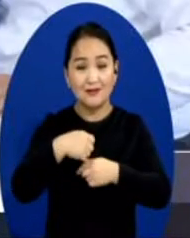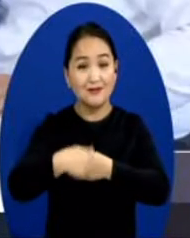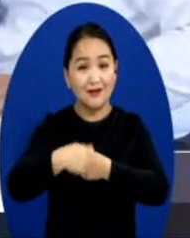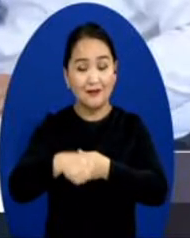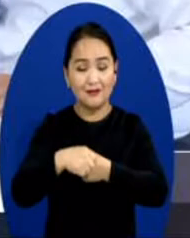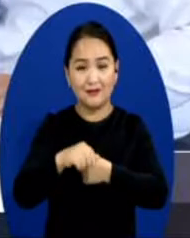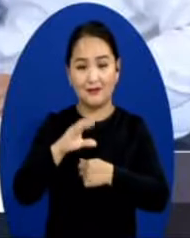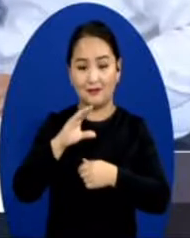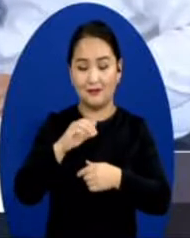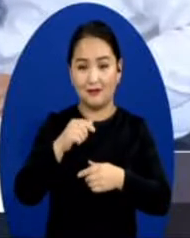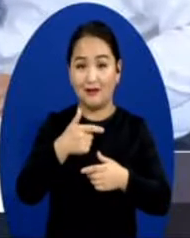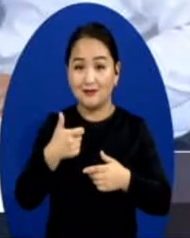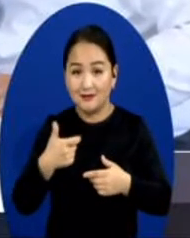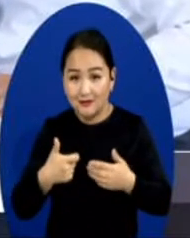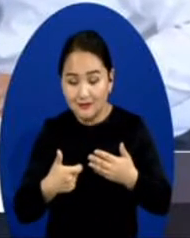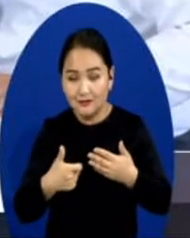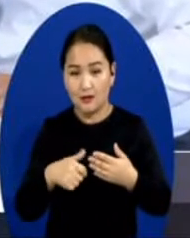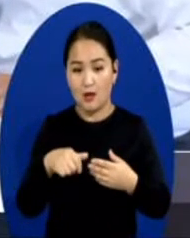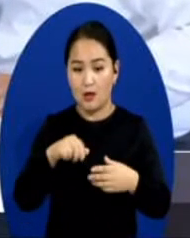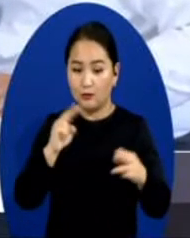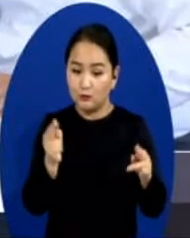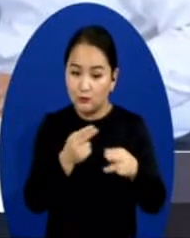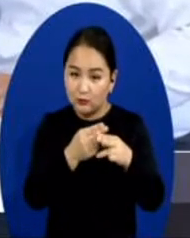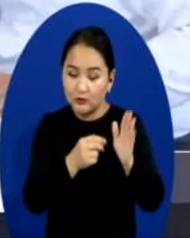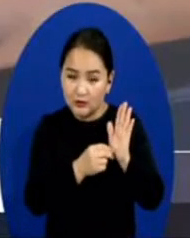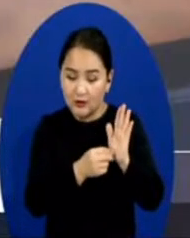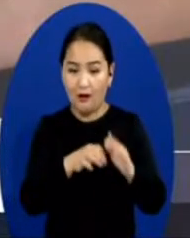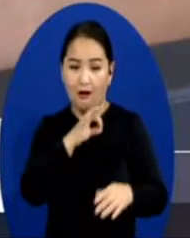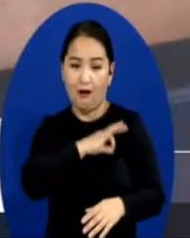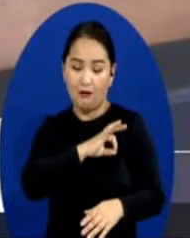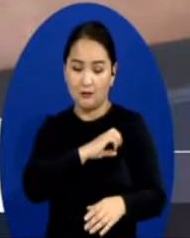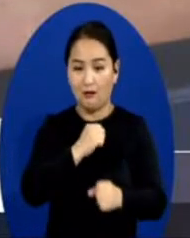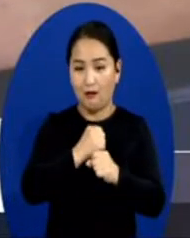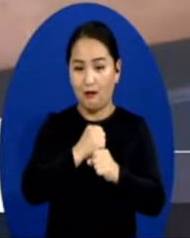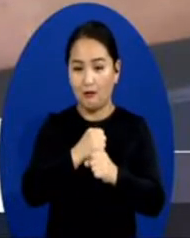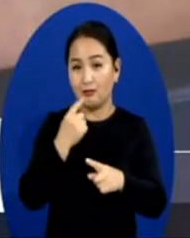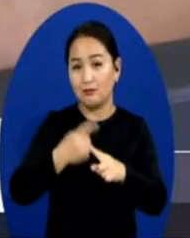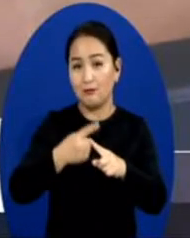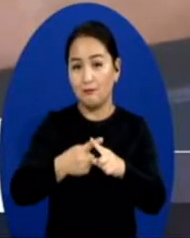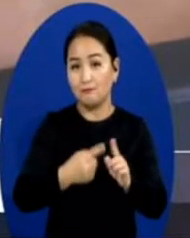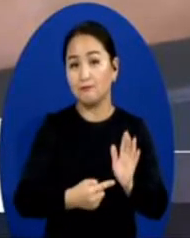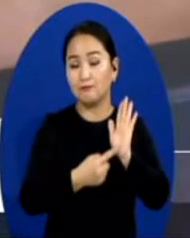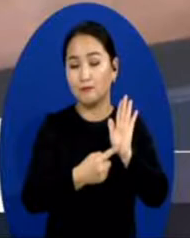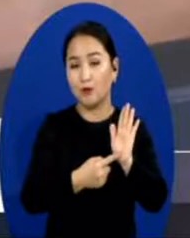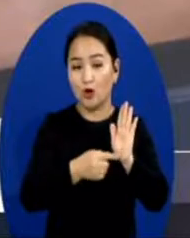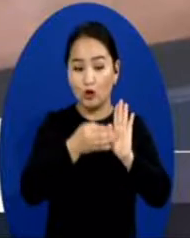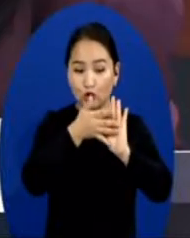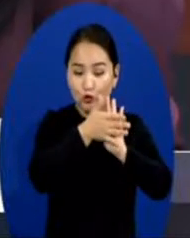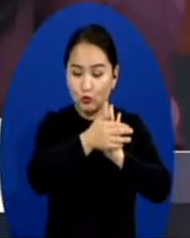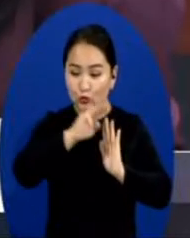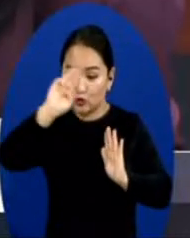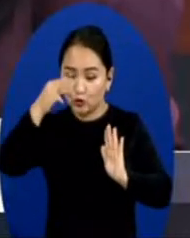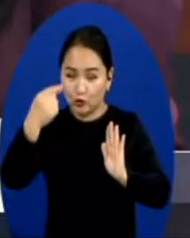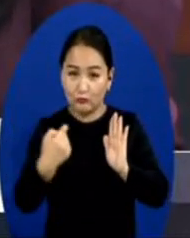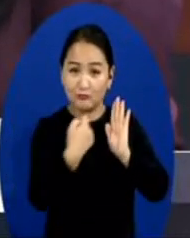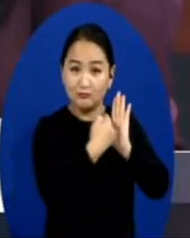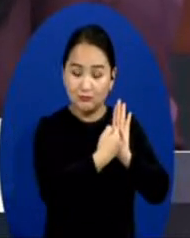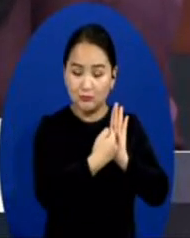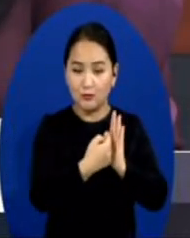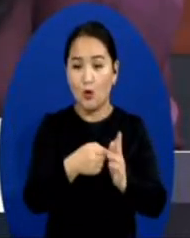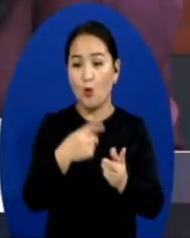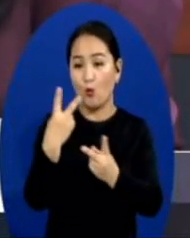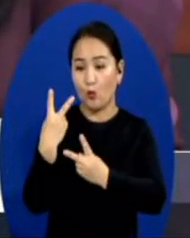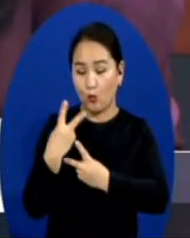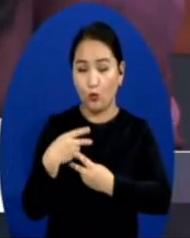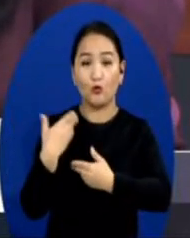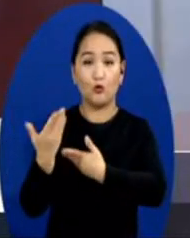нэгжүүдийн үйл ажиллагааны зардал дүн шинжилгээ хийж, ашигтай ажиллагааг нэмэгдүүлэх арга хэмжээг төсвийн тодотгол тусах шаардлагатай талаар тодорхой